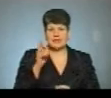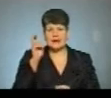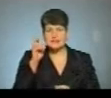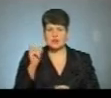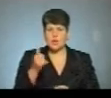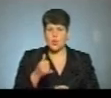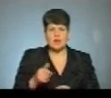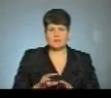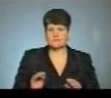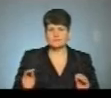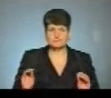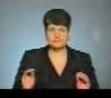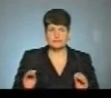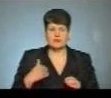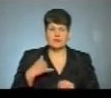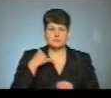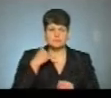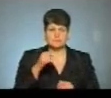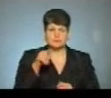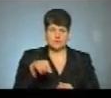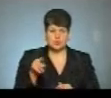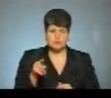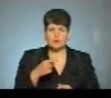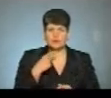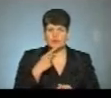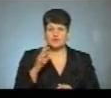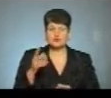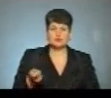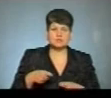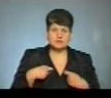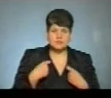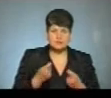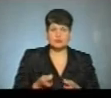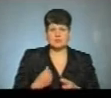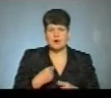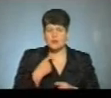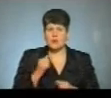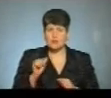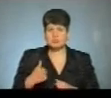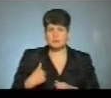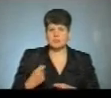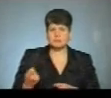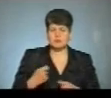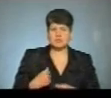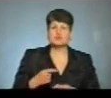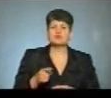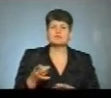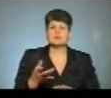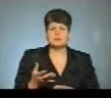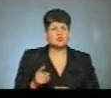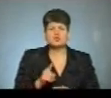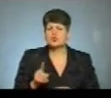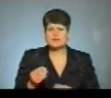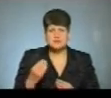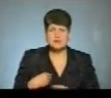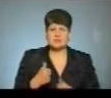олія. Дзвонила по цьому номеру і каже, що носять всім, каже, може, мені щось принесли, а що вам треба? Я кажу, мені що-небудь, що